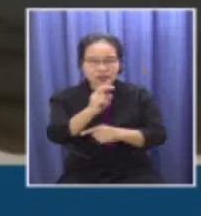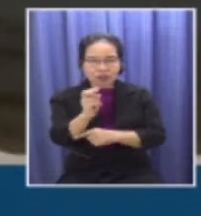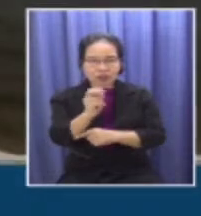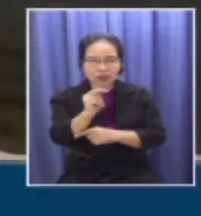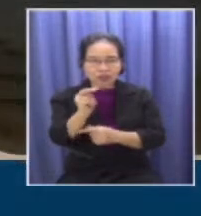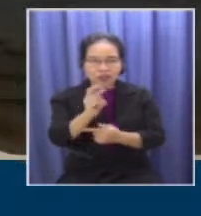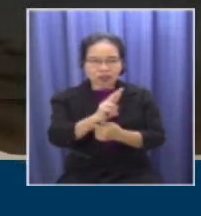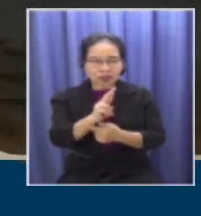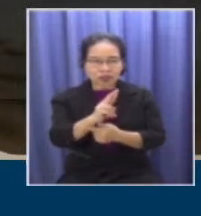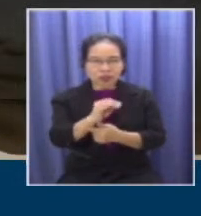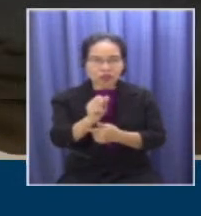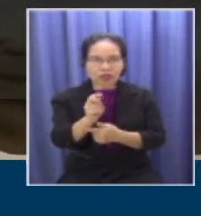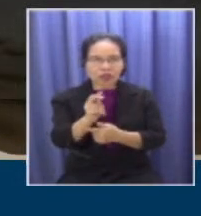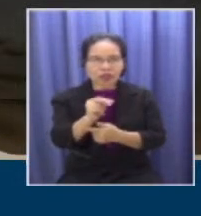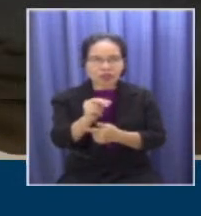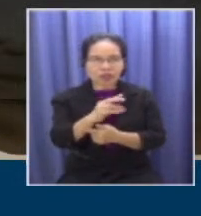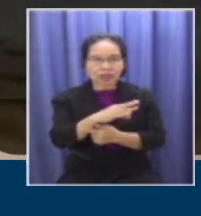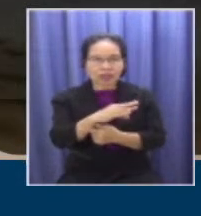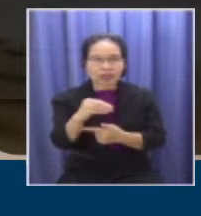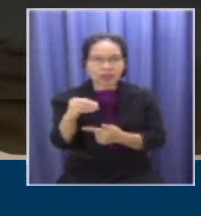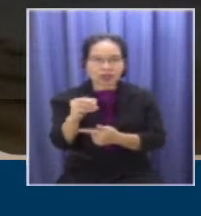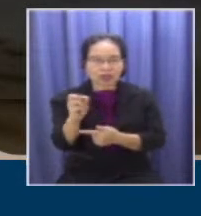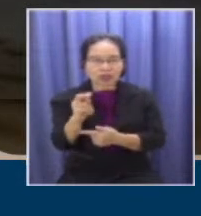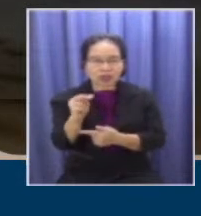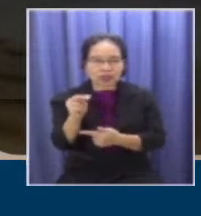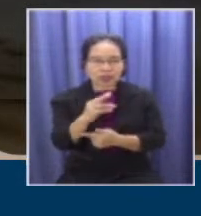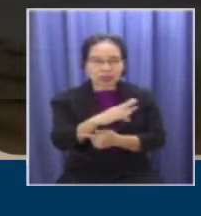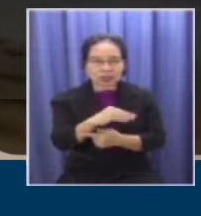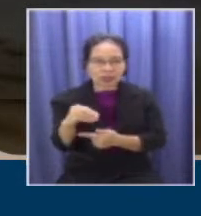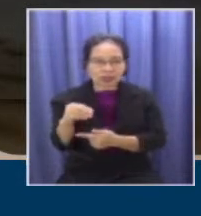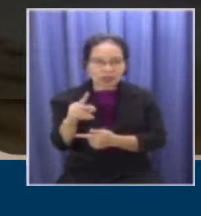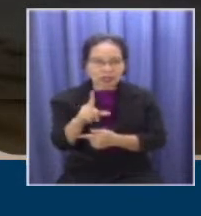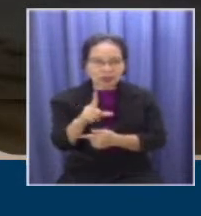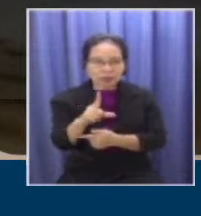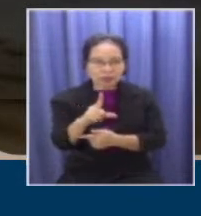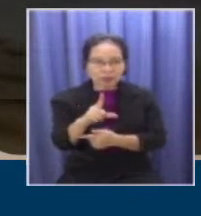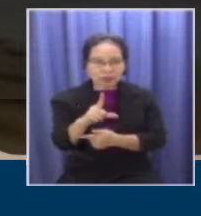anaso wobɛtumi akyere sesire